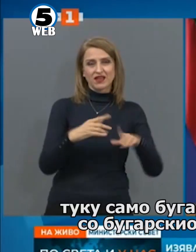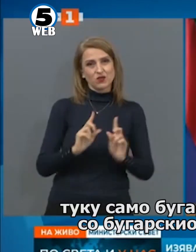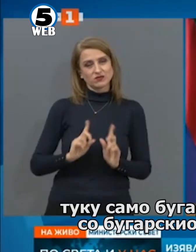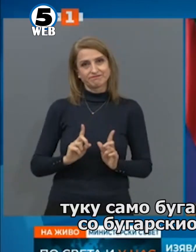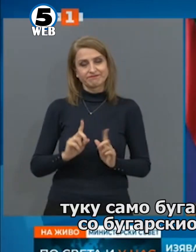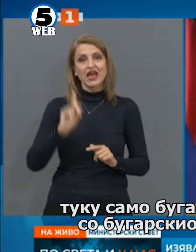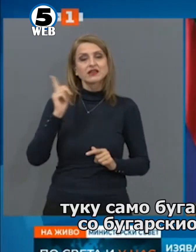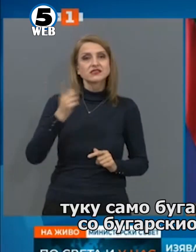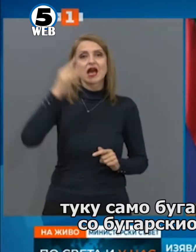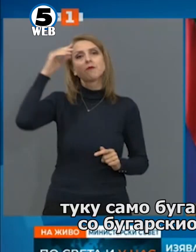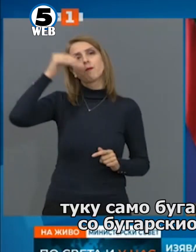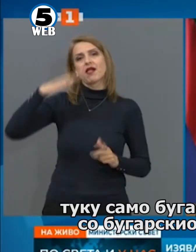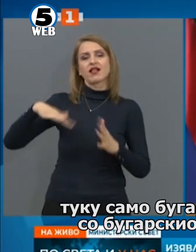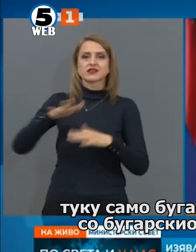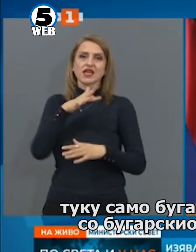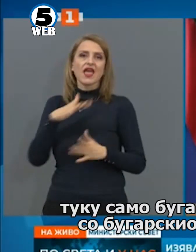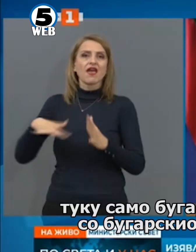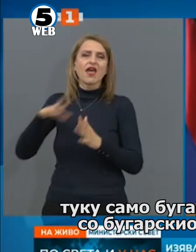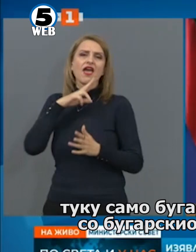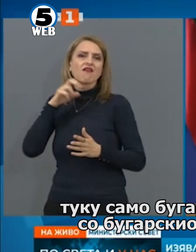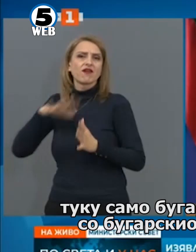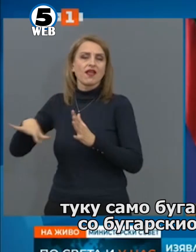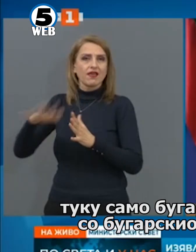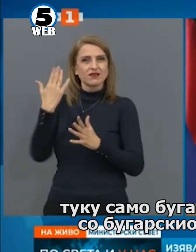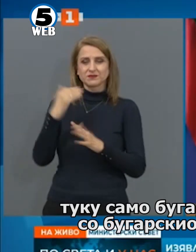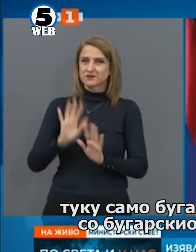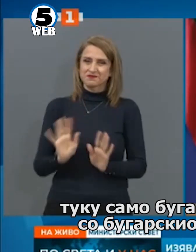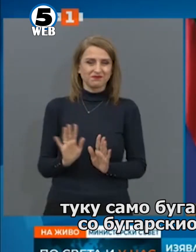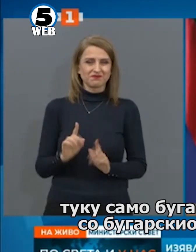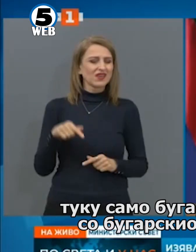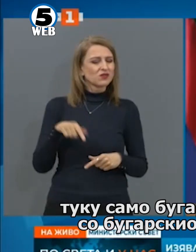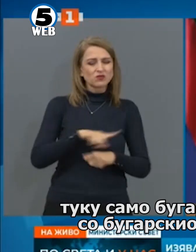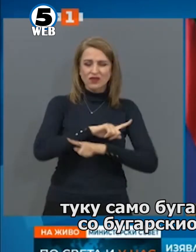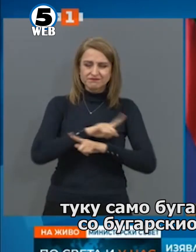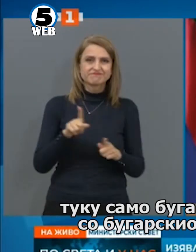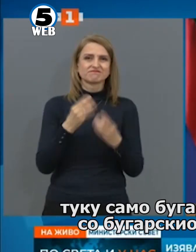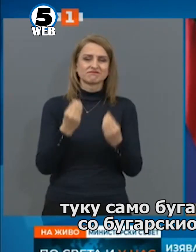а само българските евреи. Тоа е гавра с